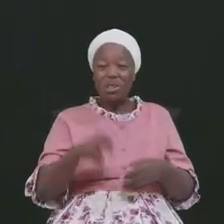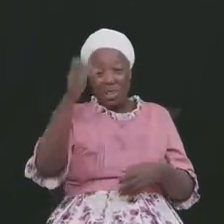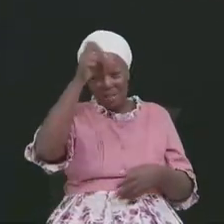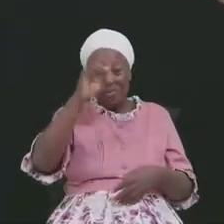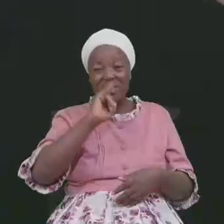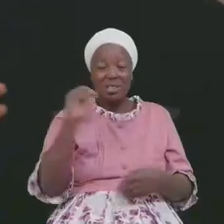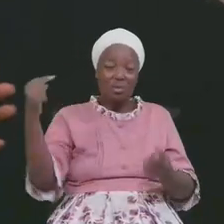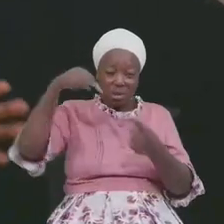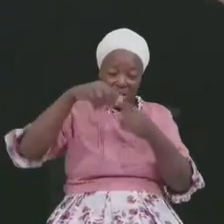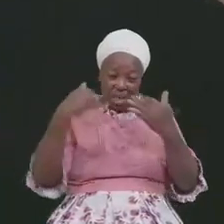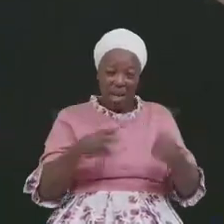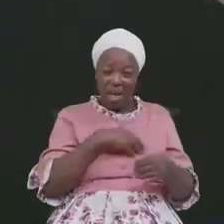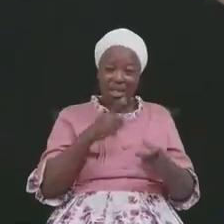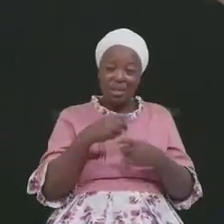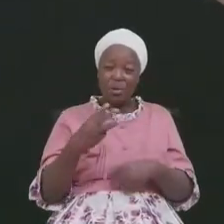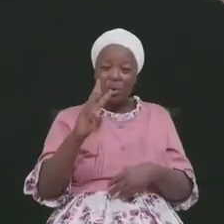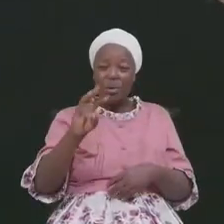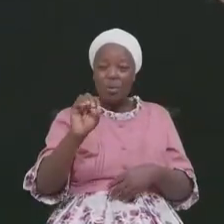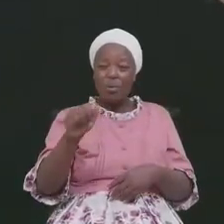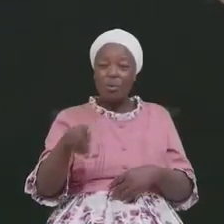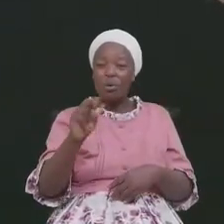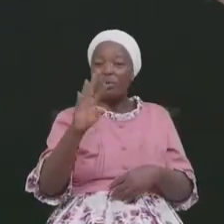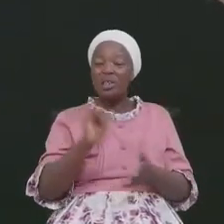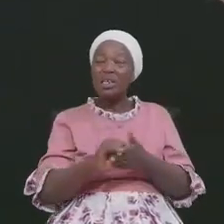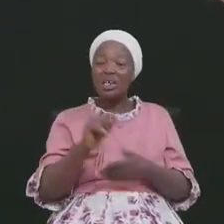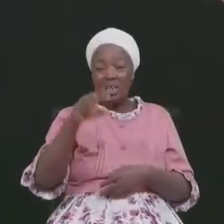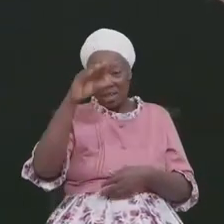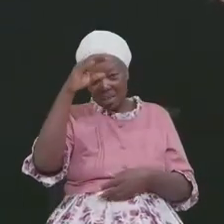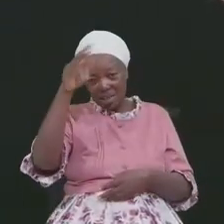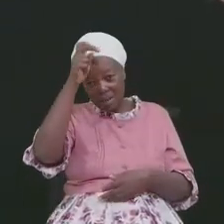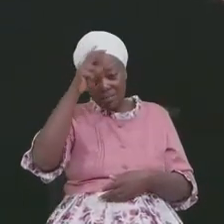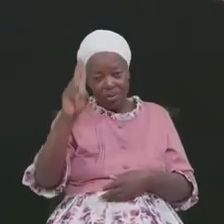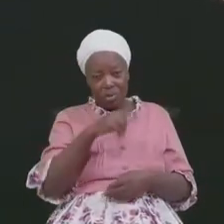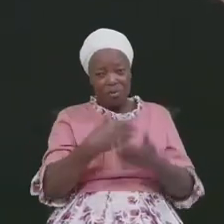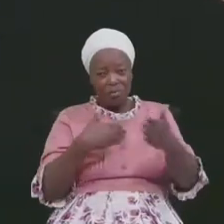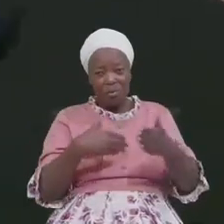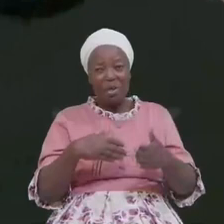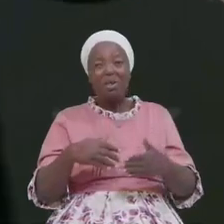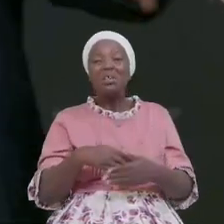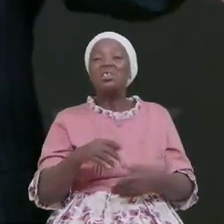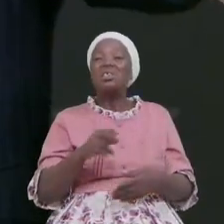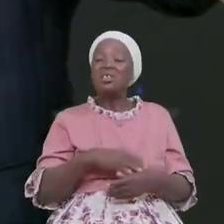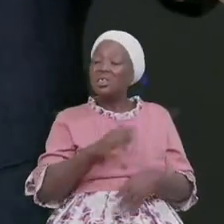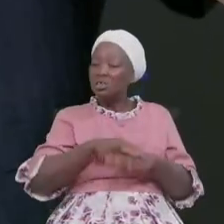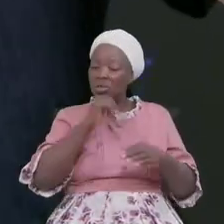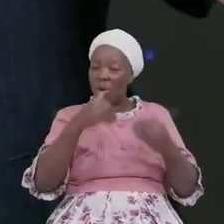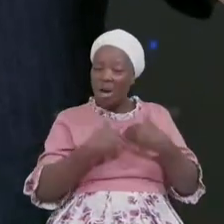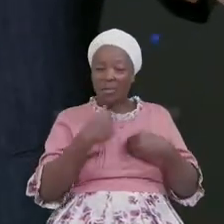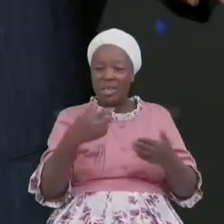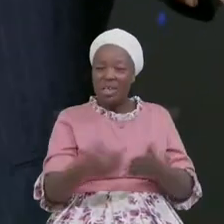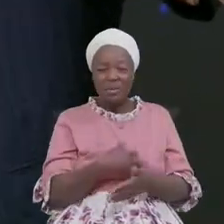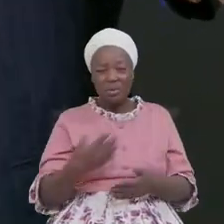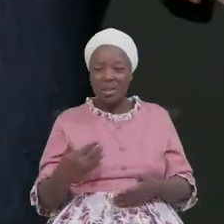qu'il utilisait avant, Satan n'a pas de nouvelles choses qui viennent. Ce qu'il a fait hier, il va le